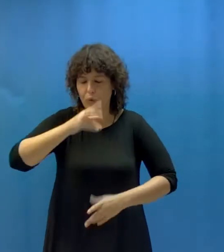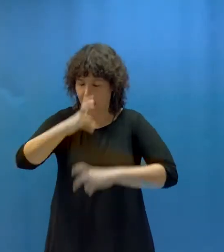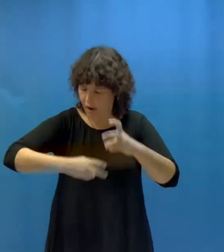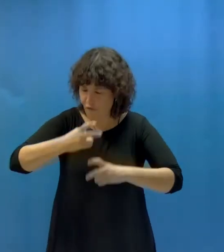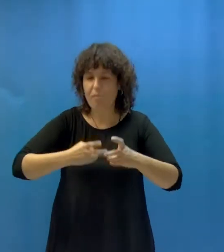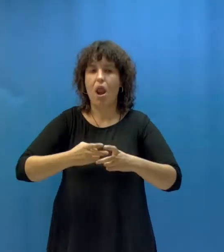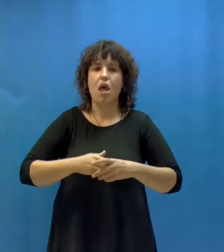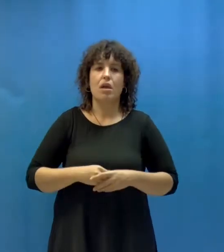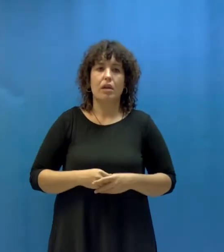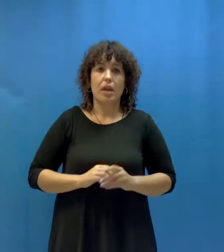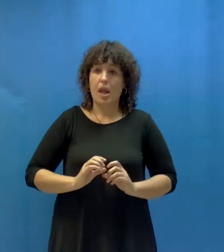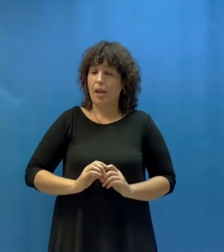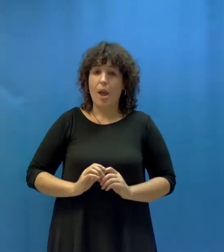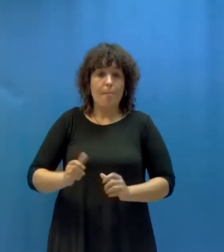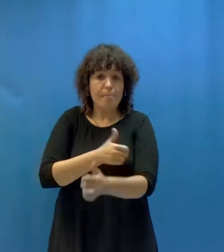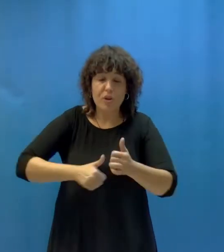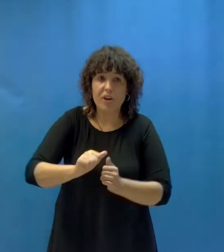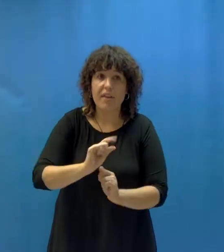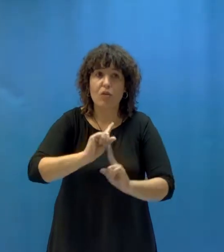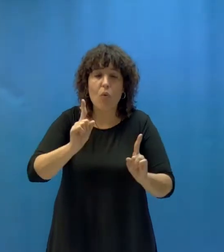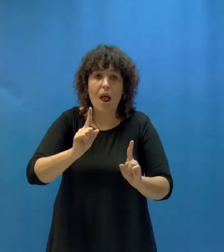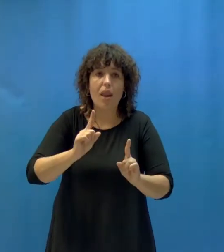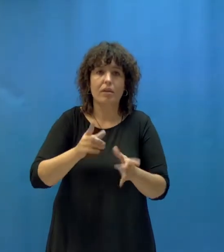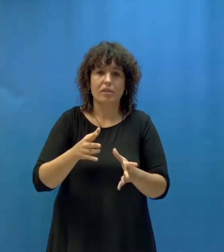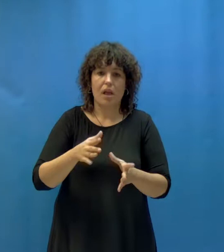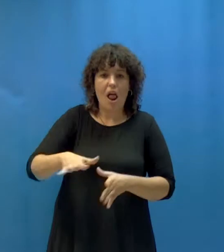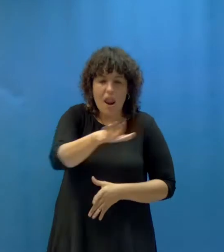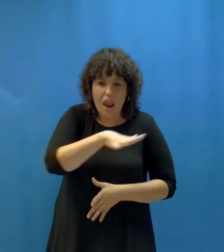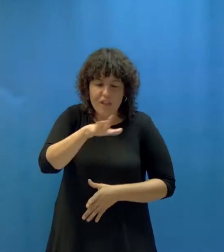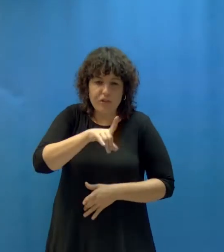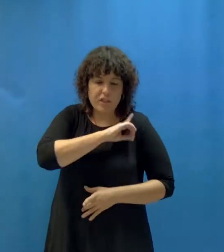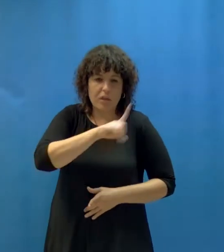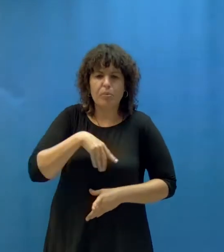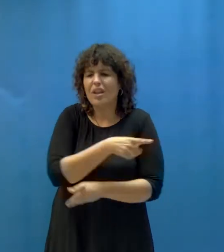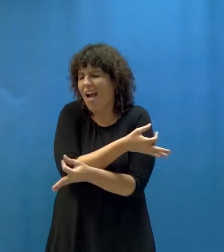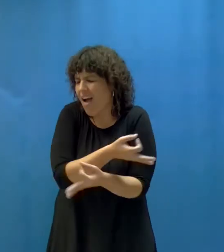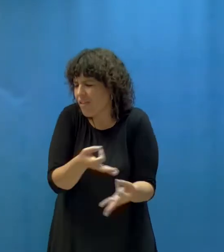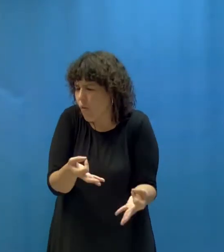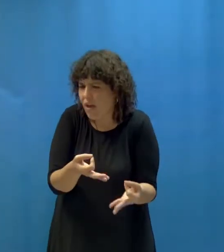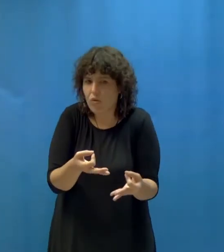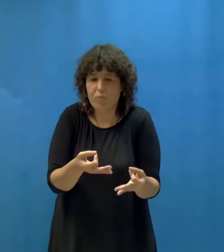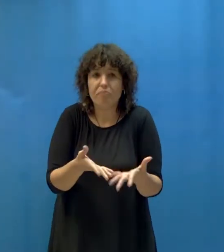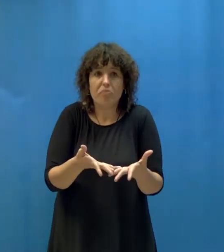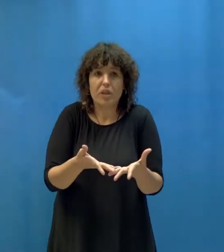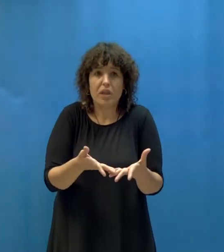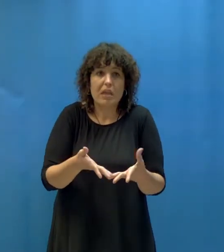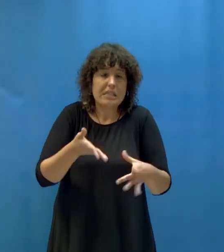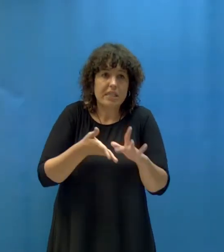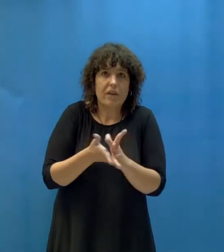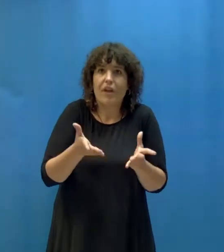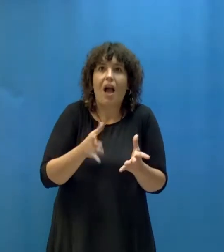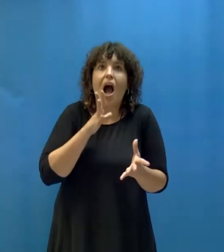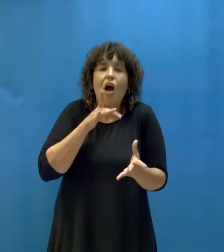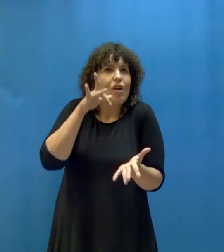nostra prioritat a nivell d'infraestructures és l'adequació i la millora de les instal·lacions esportives i, com he dit abans, no són temps de grans obres